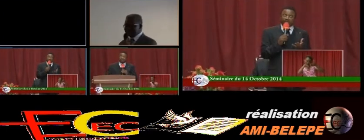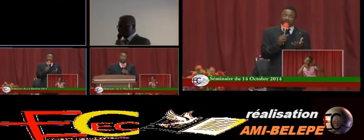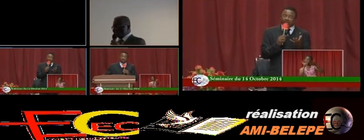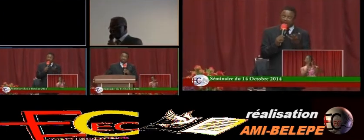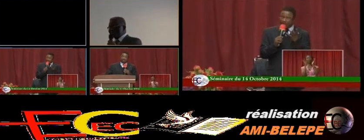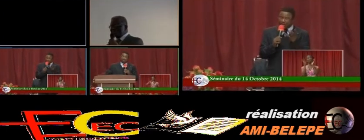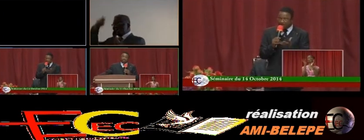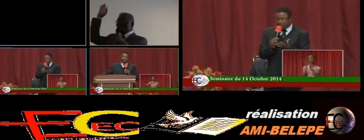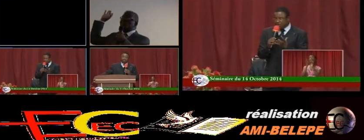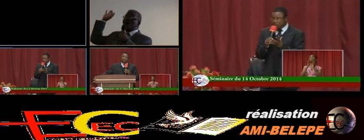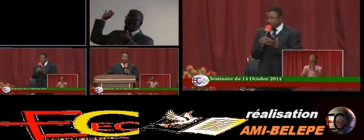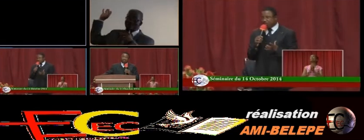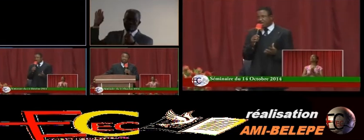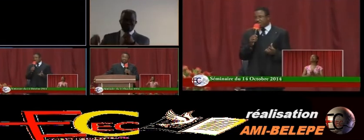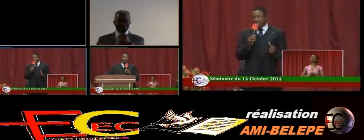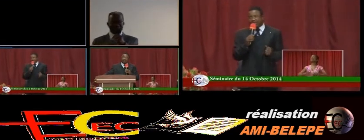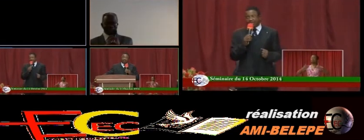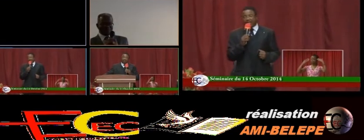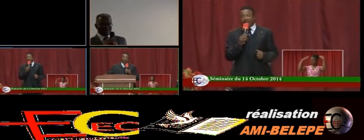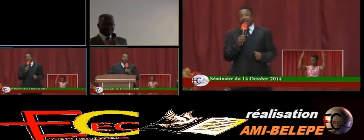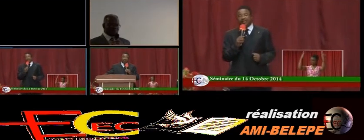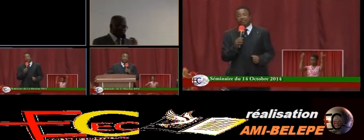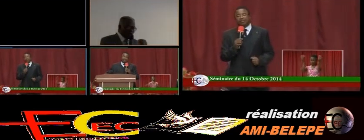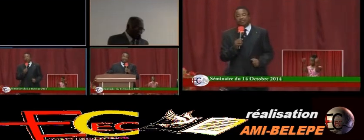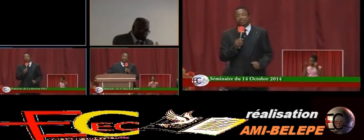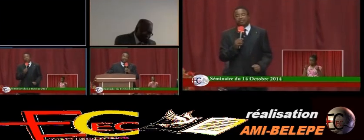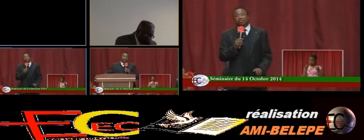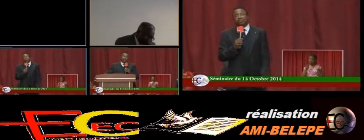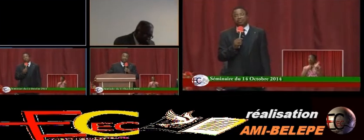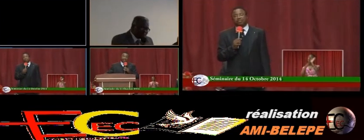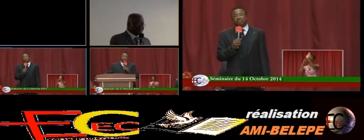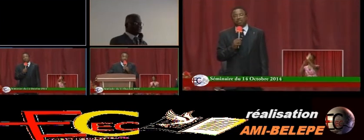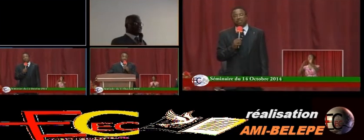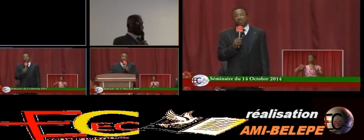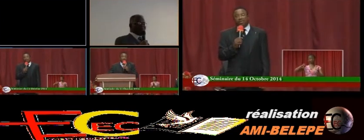Lorsque le Seigneur a bien voulu nous montrer en cette fin de l'année